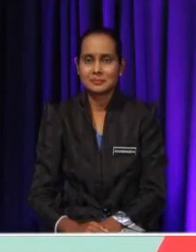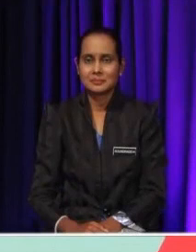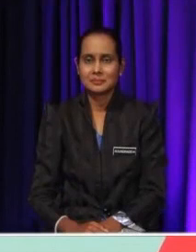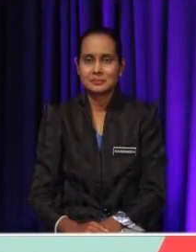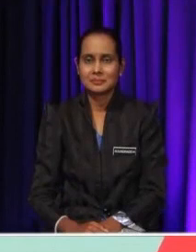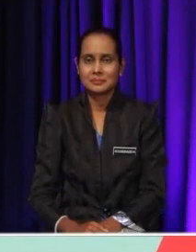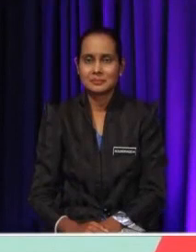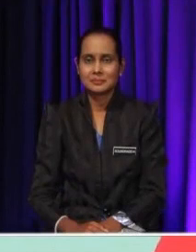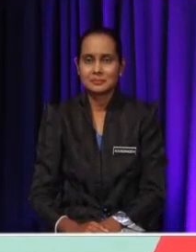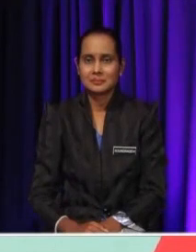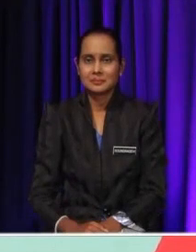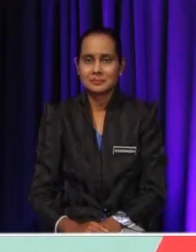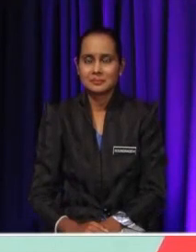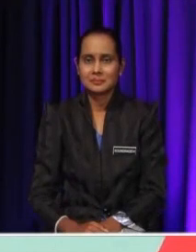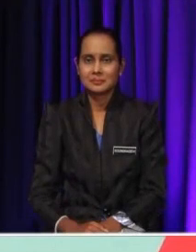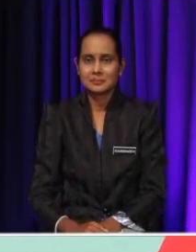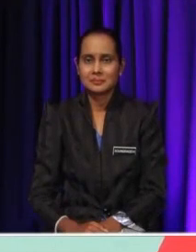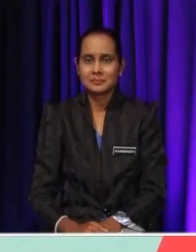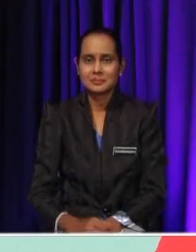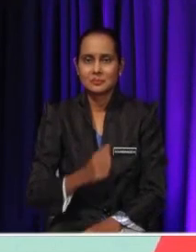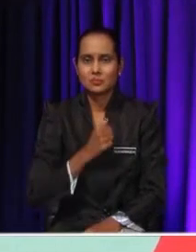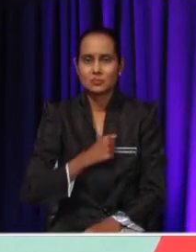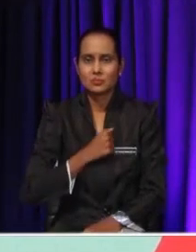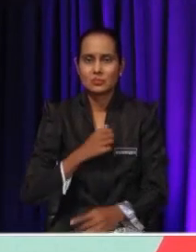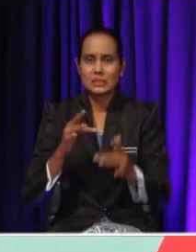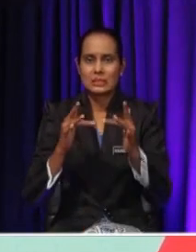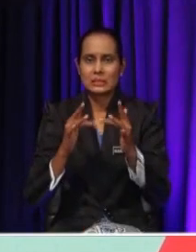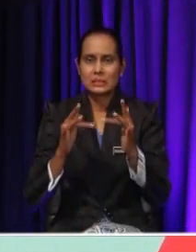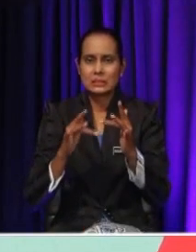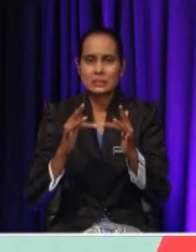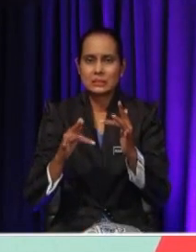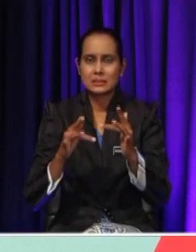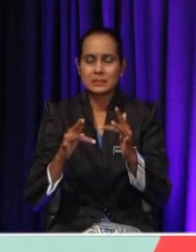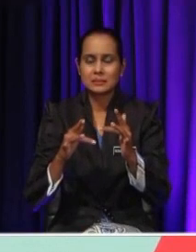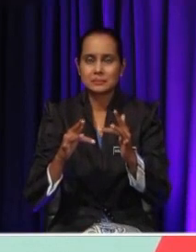sebab kamu punya internet tidak berapa stabil